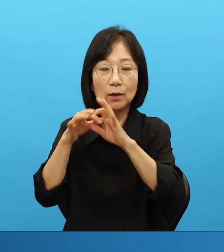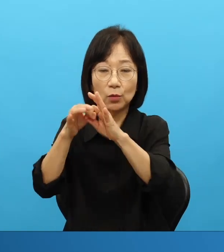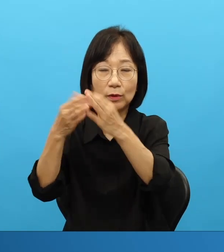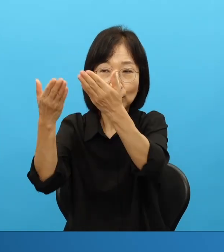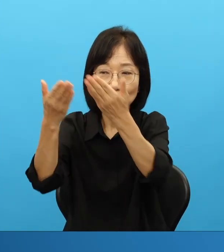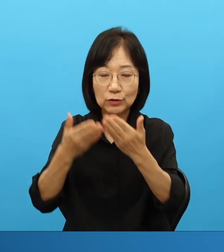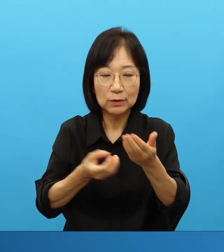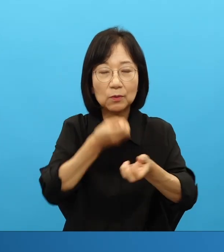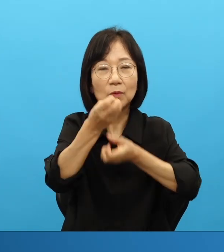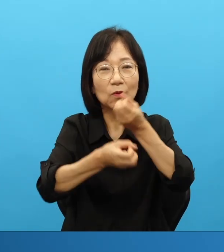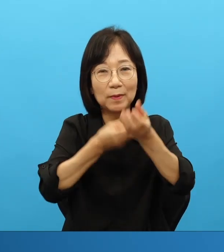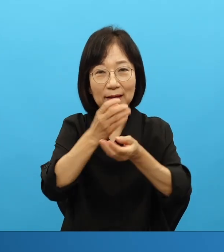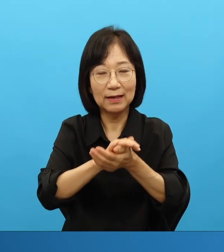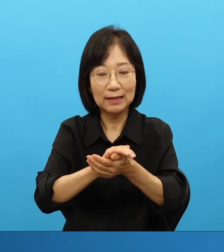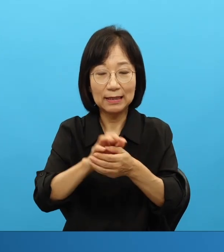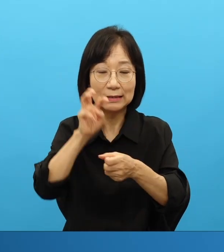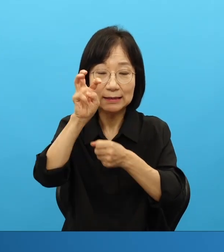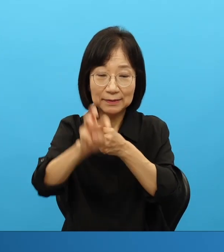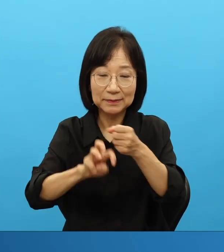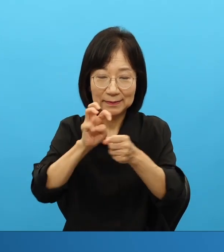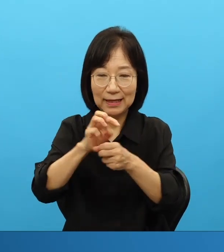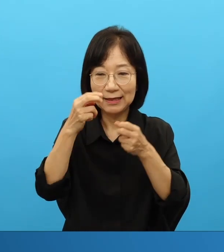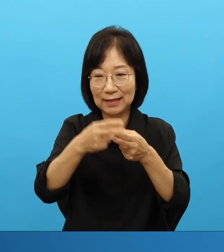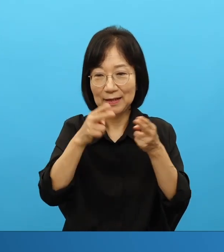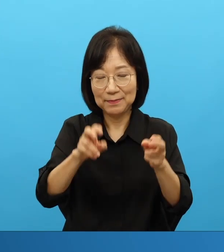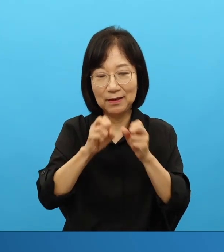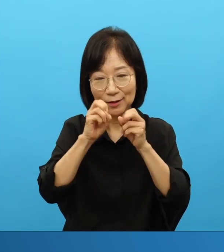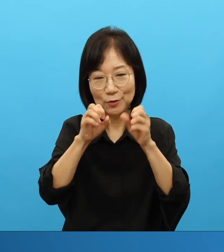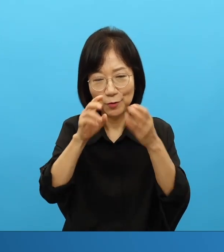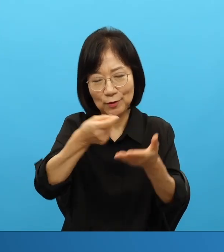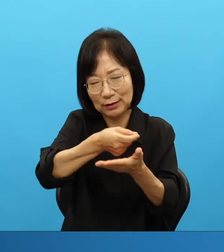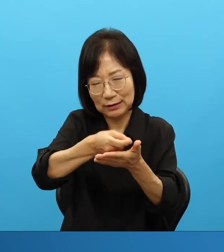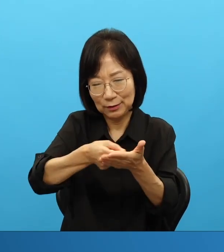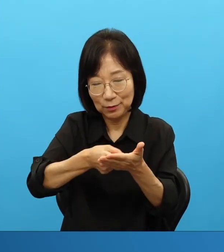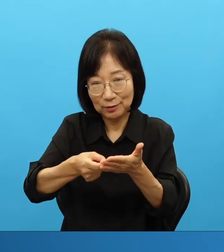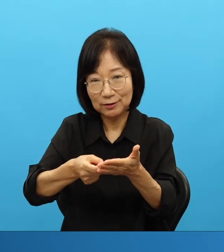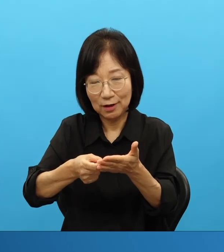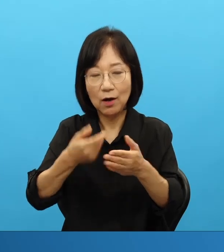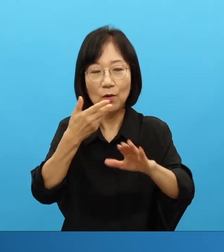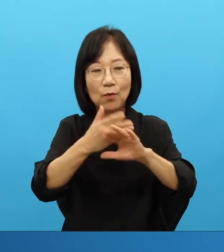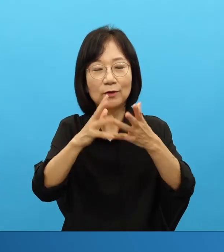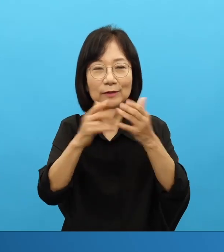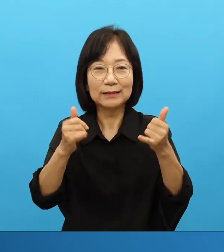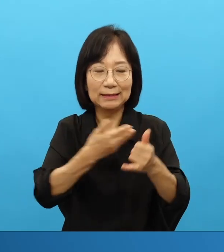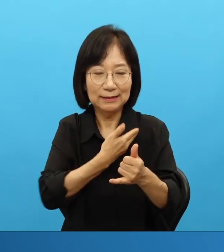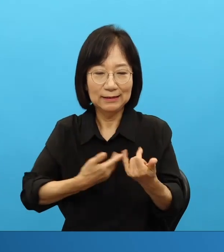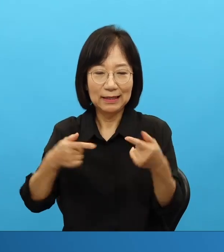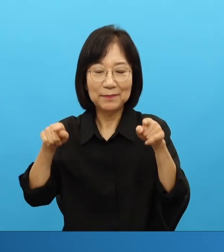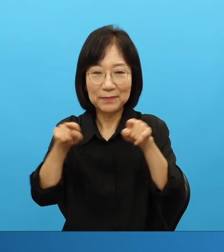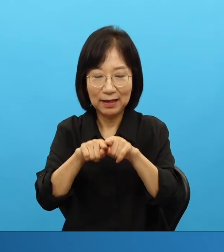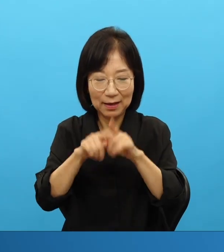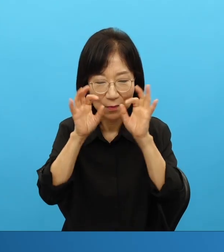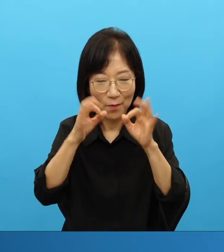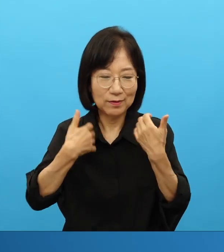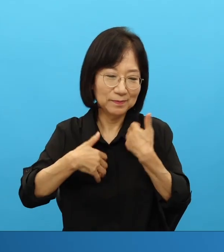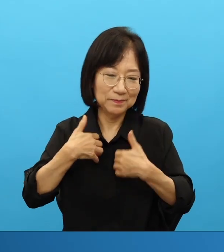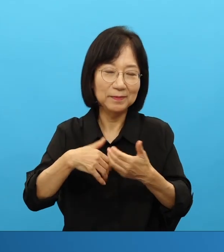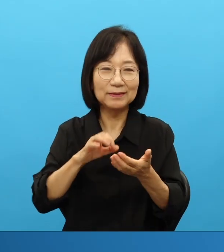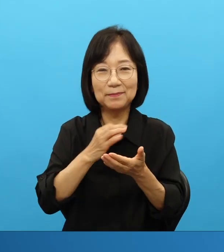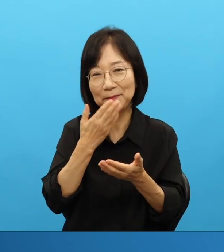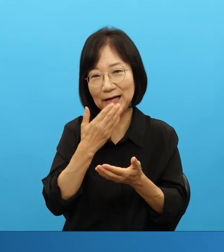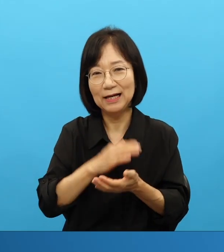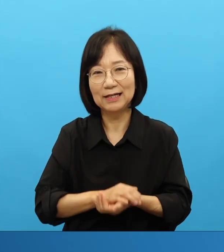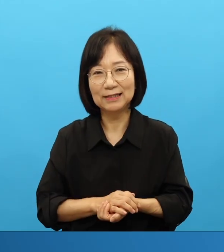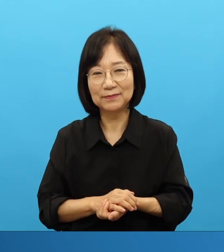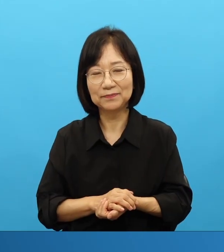고백, 30년 다락방 전도운동의 기록을 다민족 제자들도 함께 누릴 수 있습니다. 한편